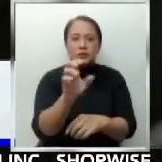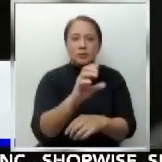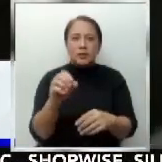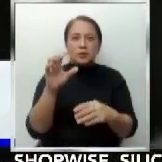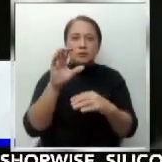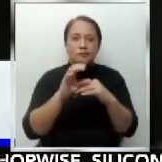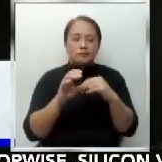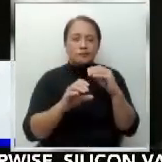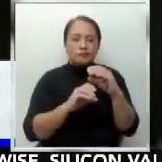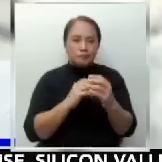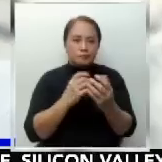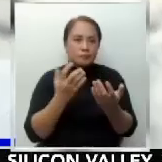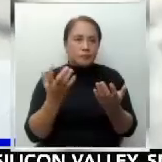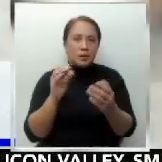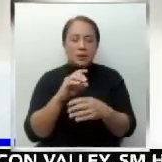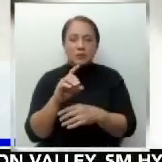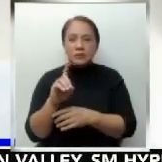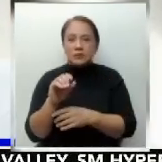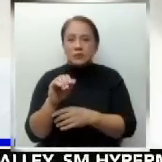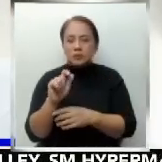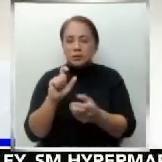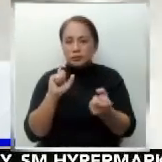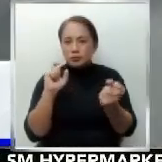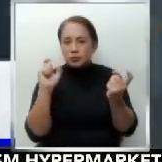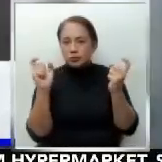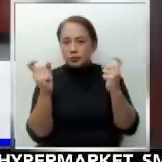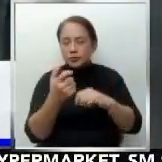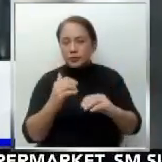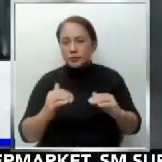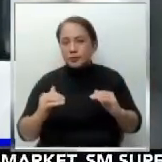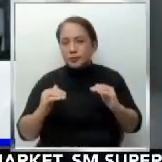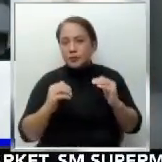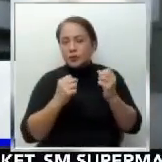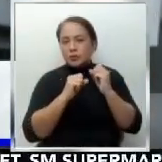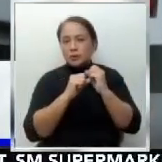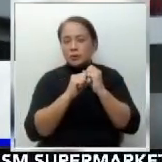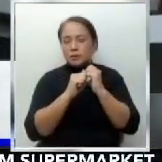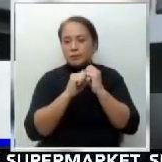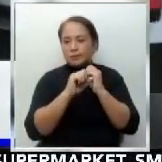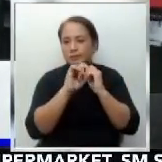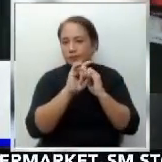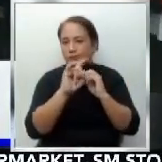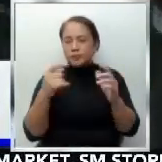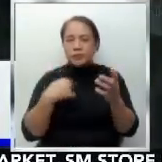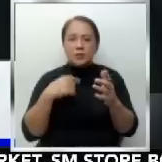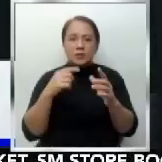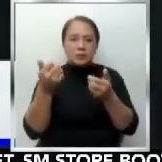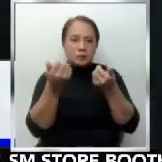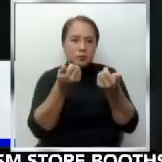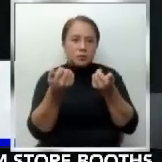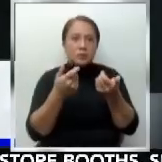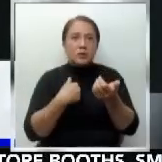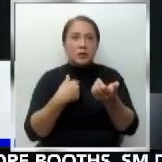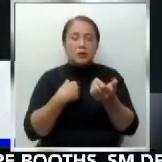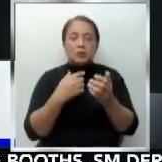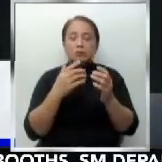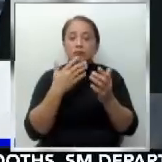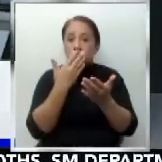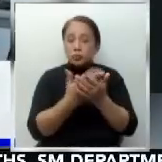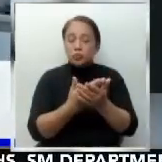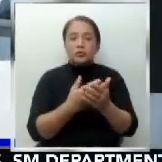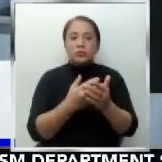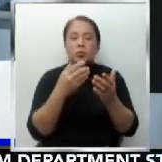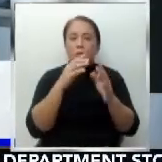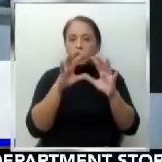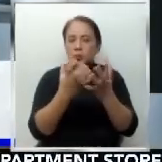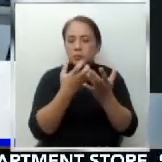Gayon din ang digital transformation na isinusulong ng administrasyon. Kaya magandang pagkakataon nga raw ang World Economic Forum sa Switzerland kung nasan ngayon ang